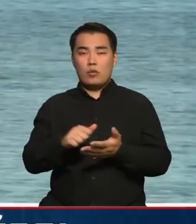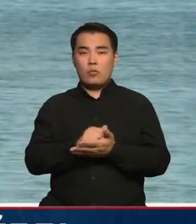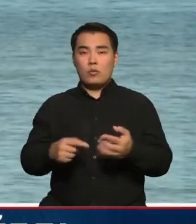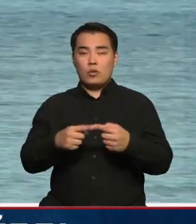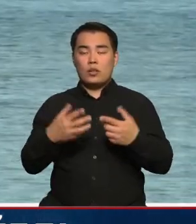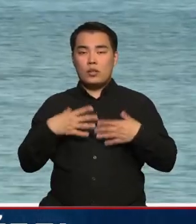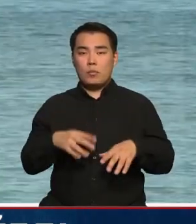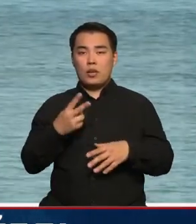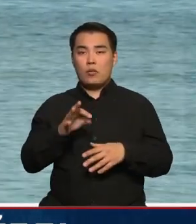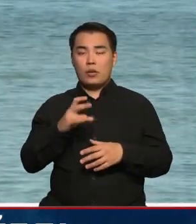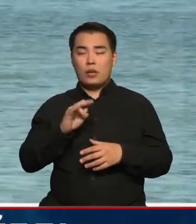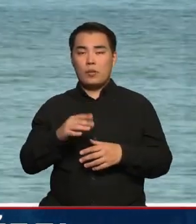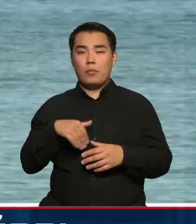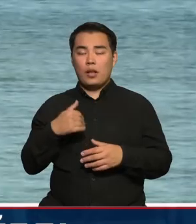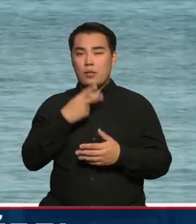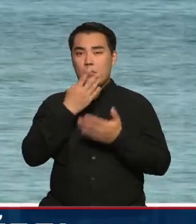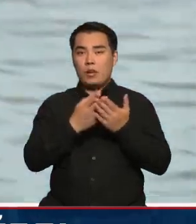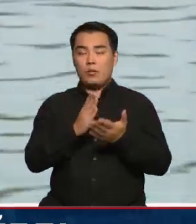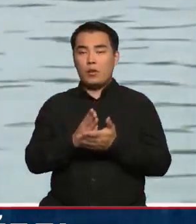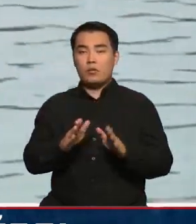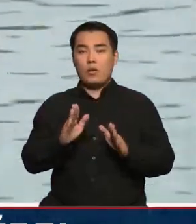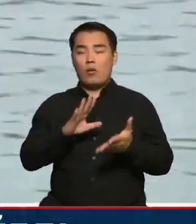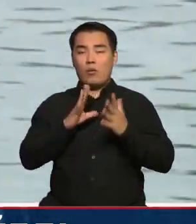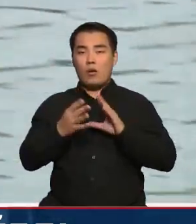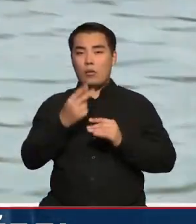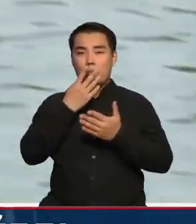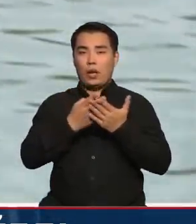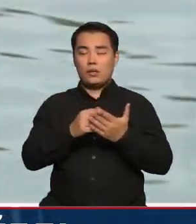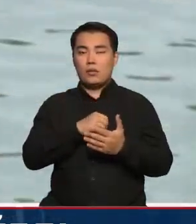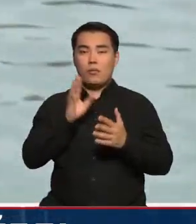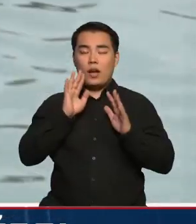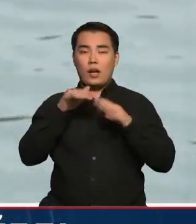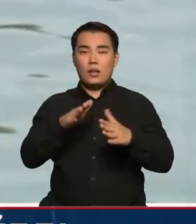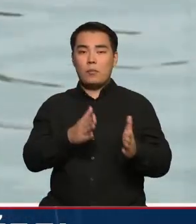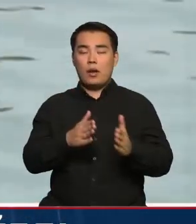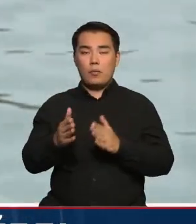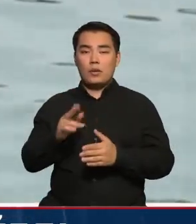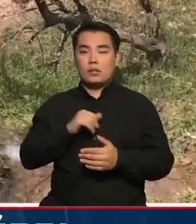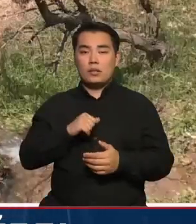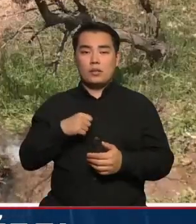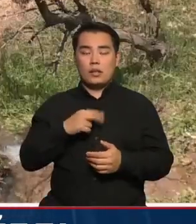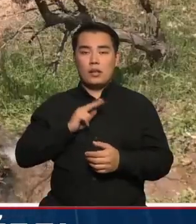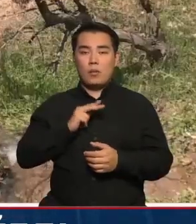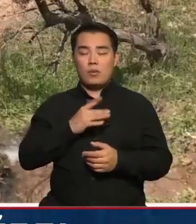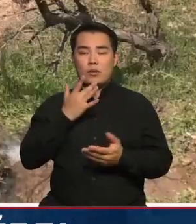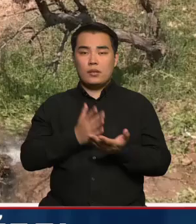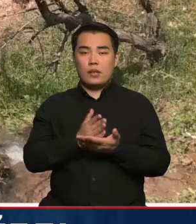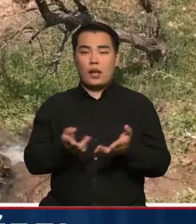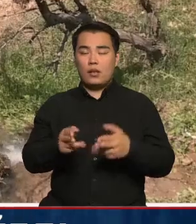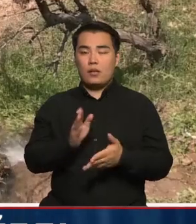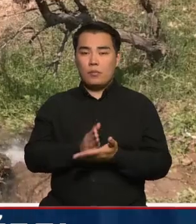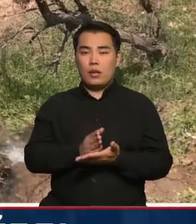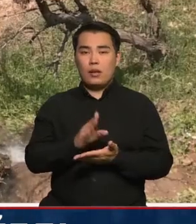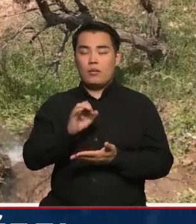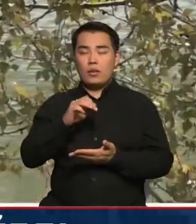Екі өзенді ғана келісіп пайдаланып отырмыз. Жалпы елдегі трансшекаралық ағын суларды реттеу мәселесі бұрыннан өзекті. Енді